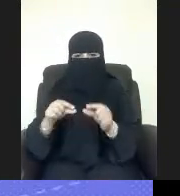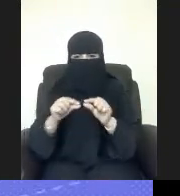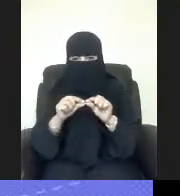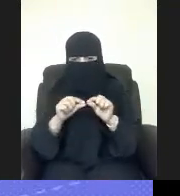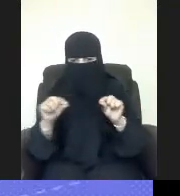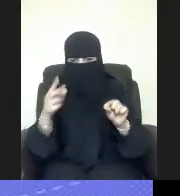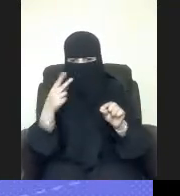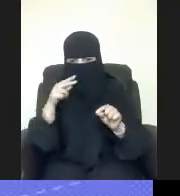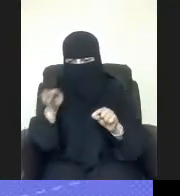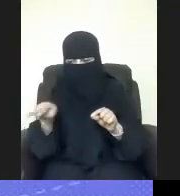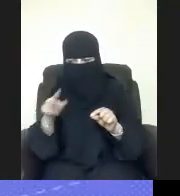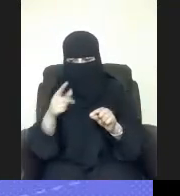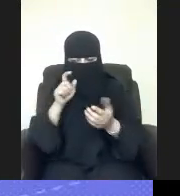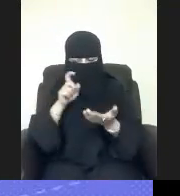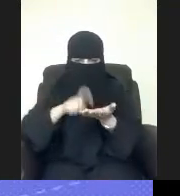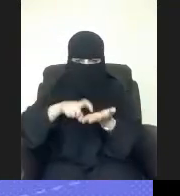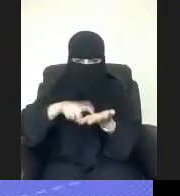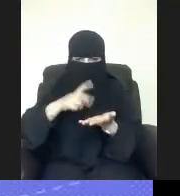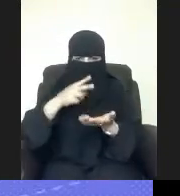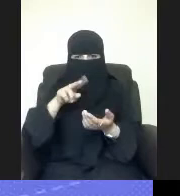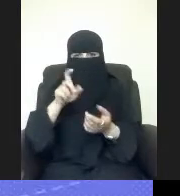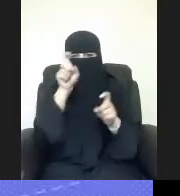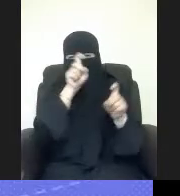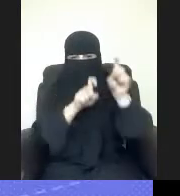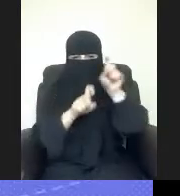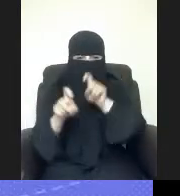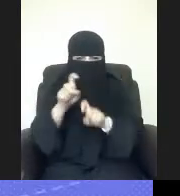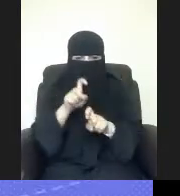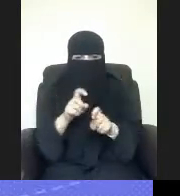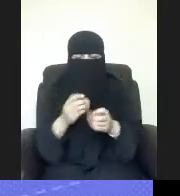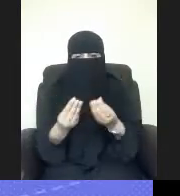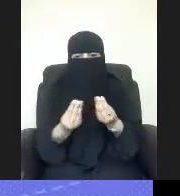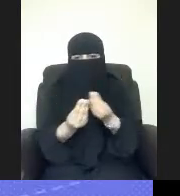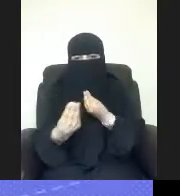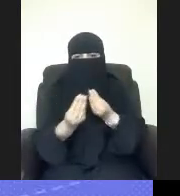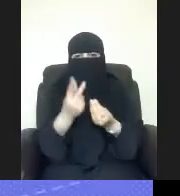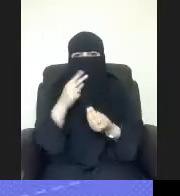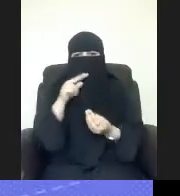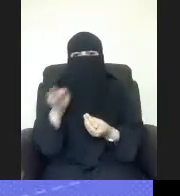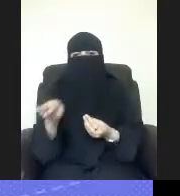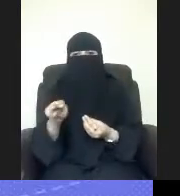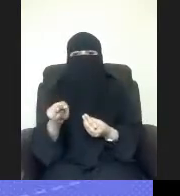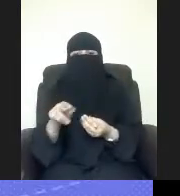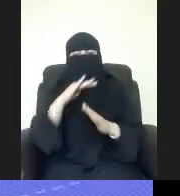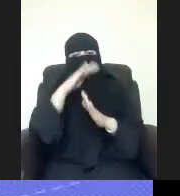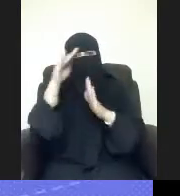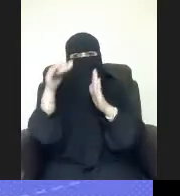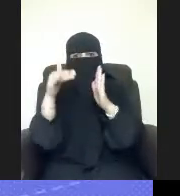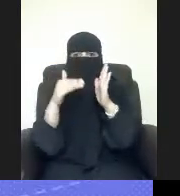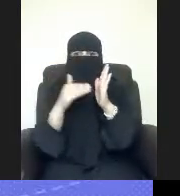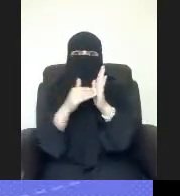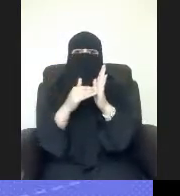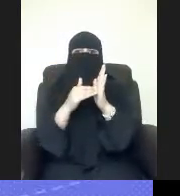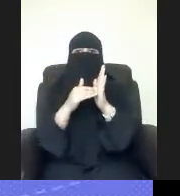لكم في الشات، من لديه سؤال سعادة الدكتور إن شاء الله نطرحه في نهاية الجلسة.